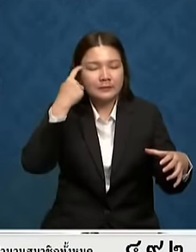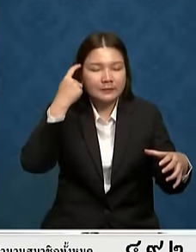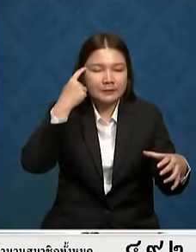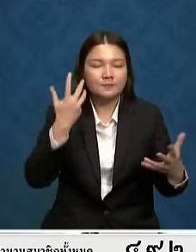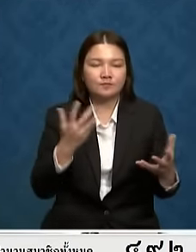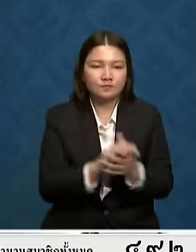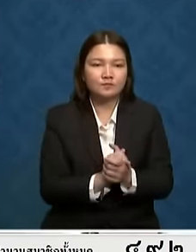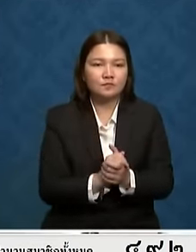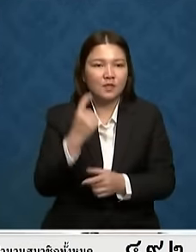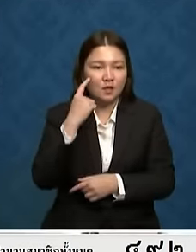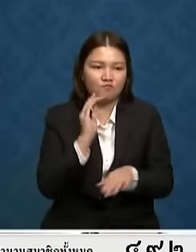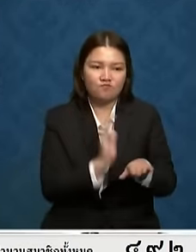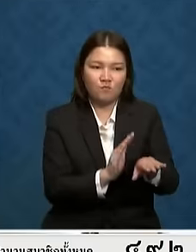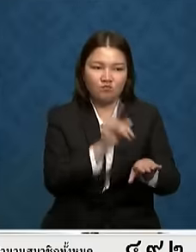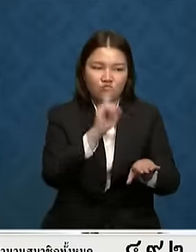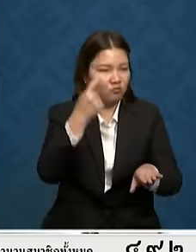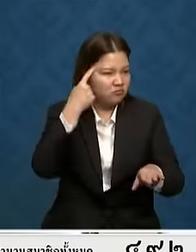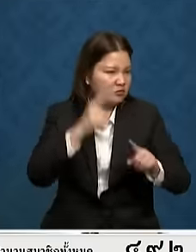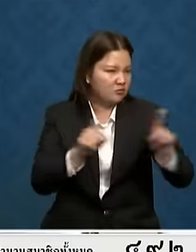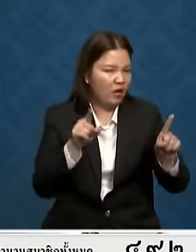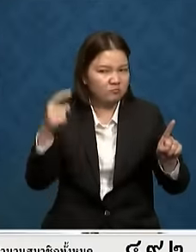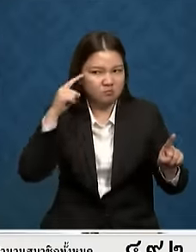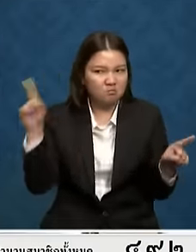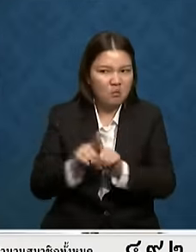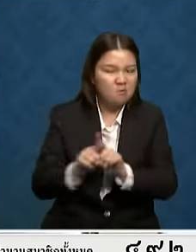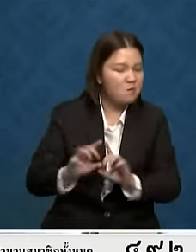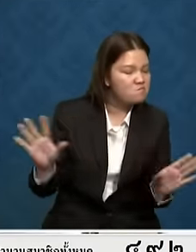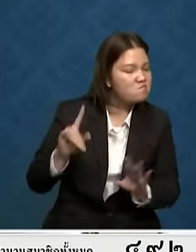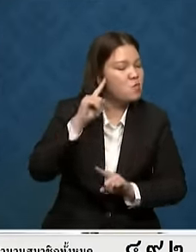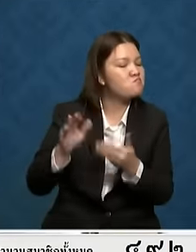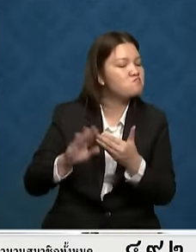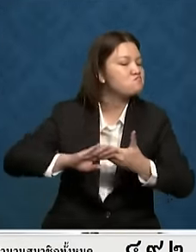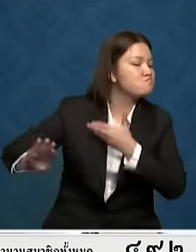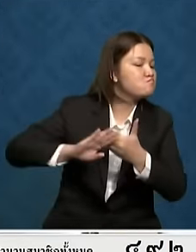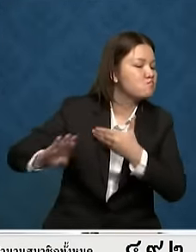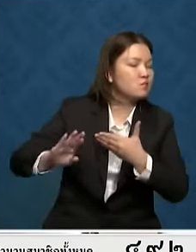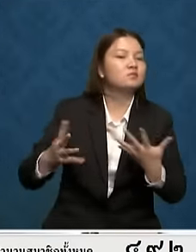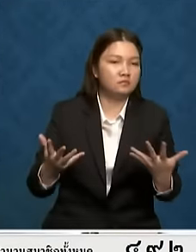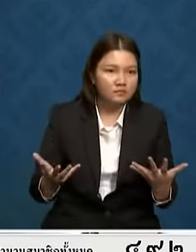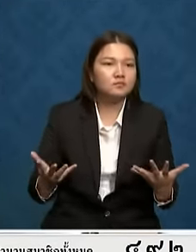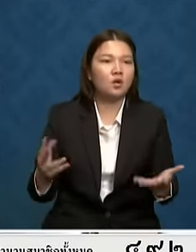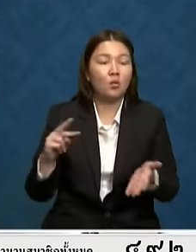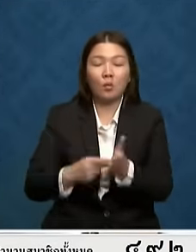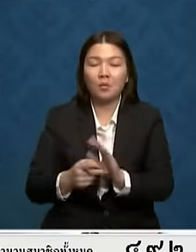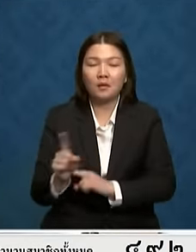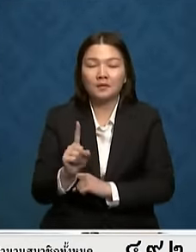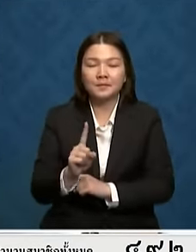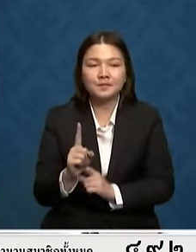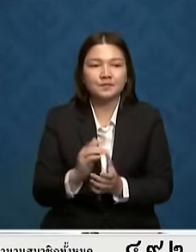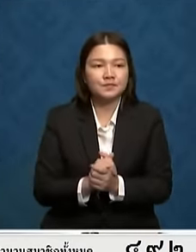ให้คนเห็นต่างให้คนเห็นความ